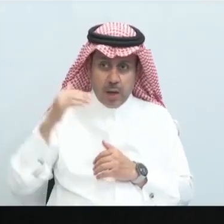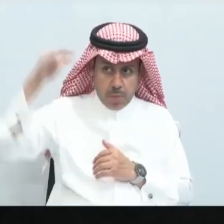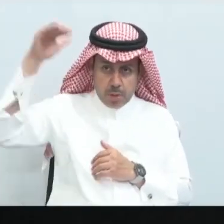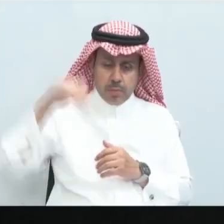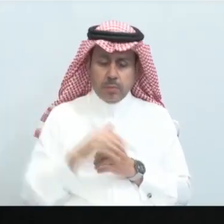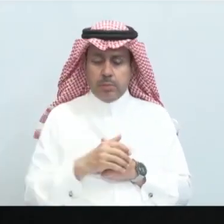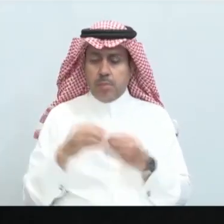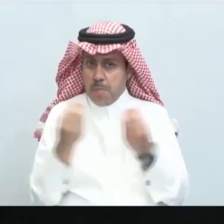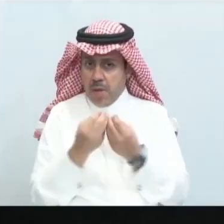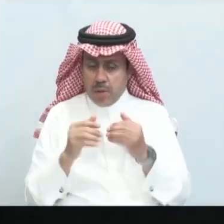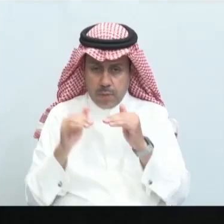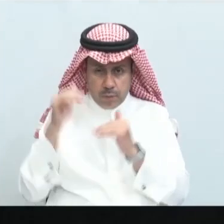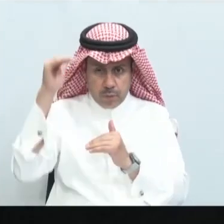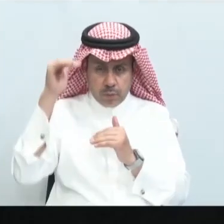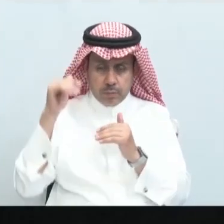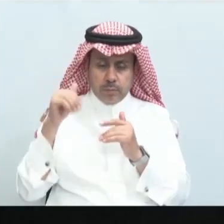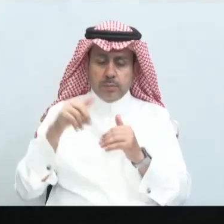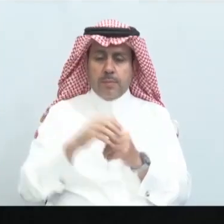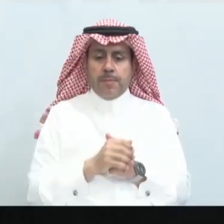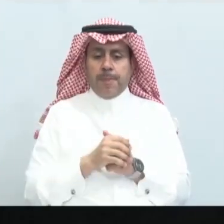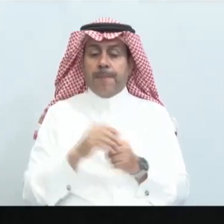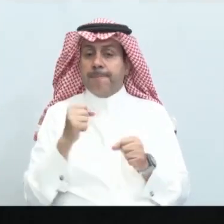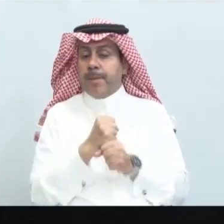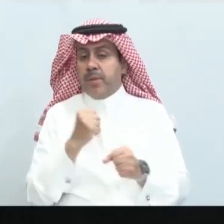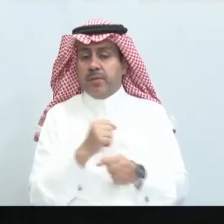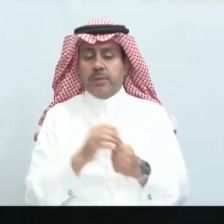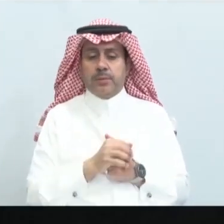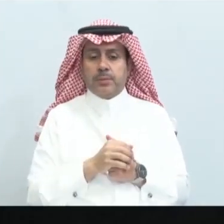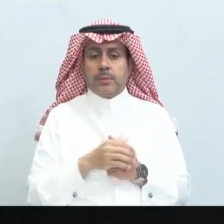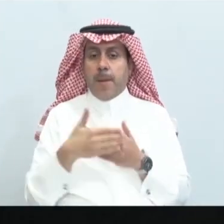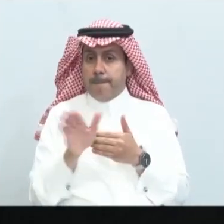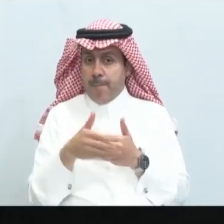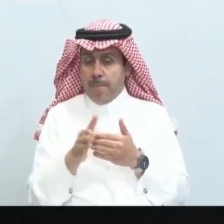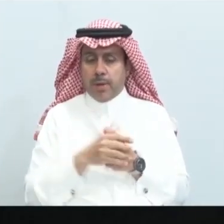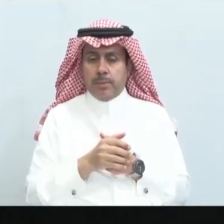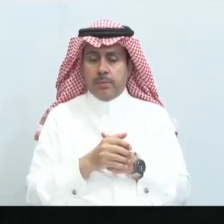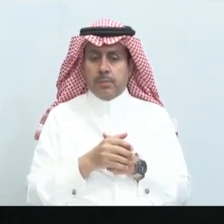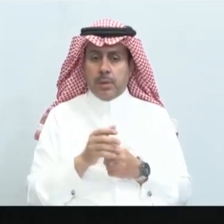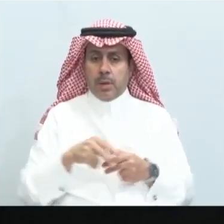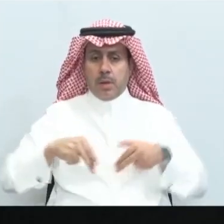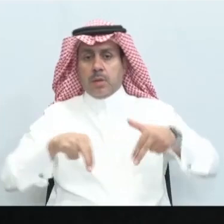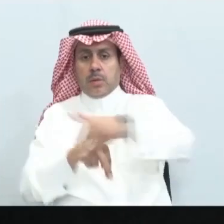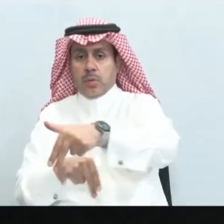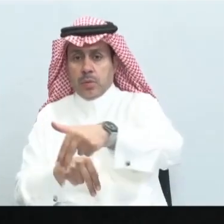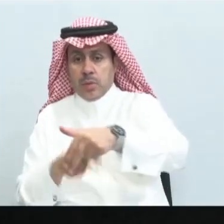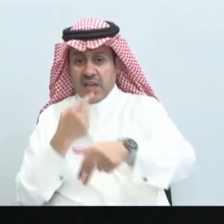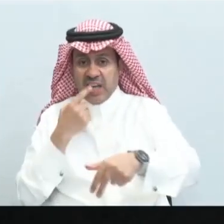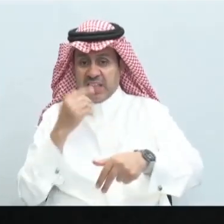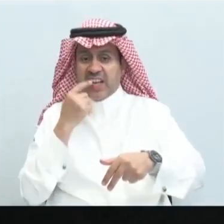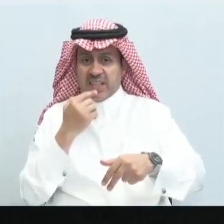وشخص كبير او امراه كبيره ماذا تفعلون حينما تصلون عند الباب هل تتقدمون عليهم ام